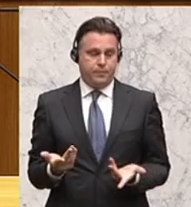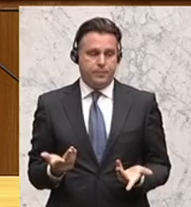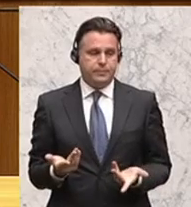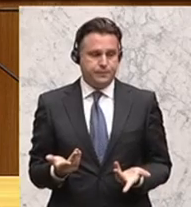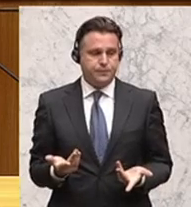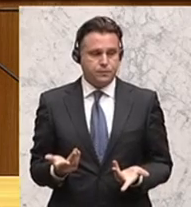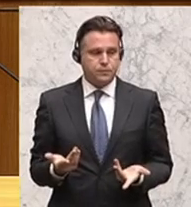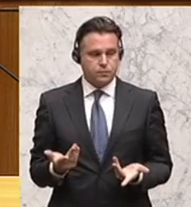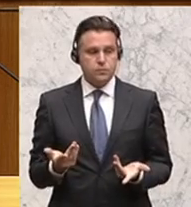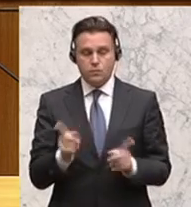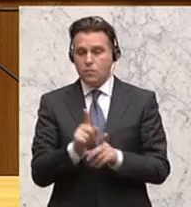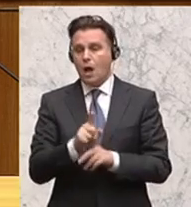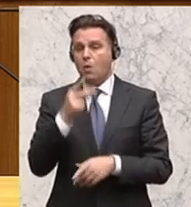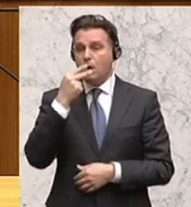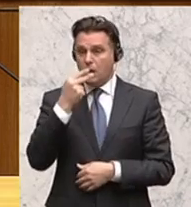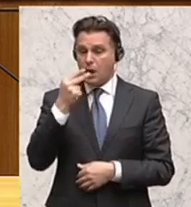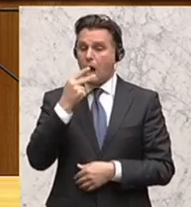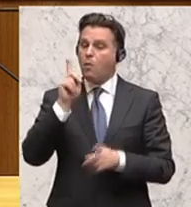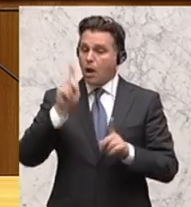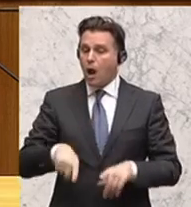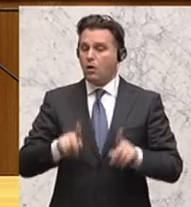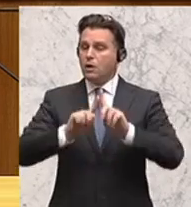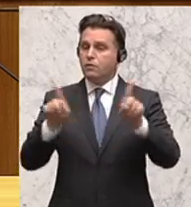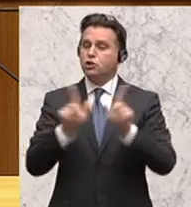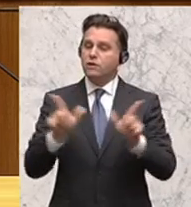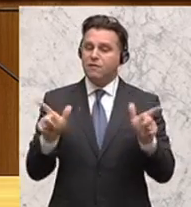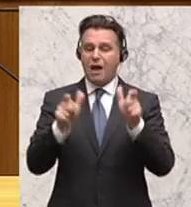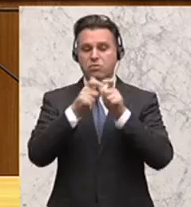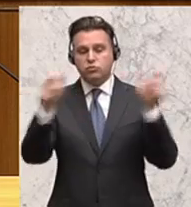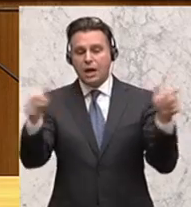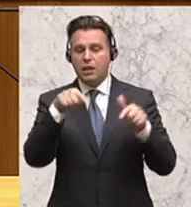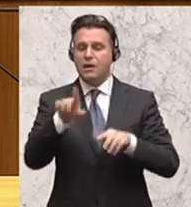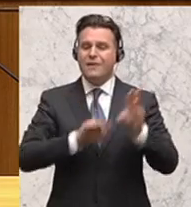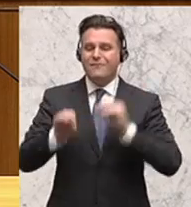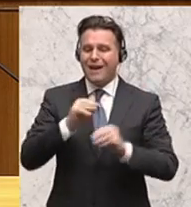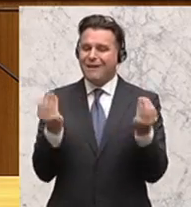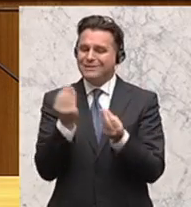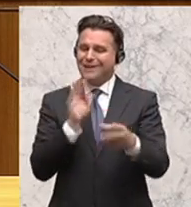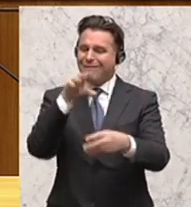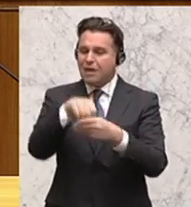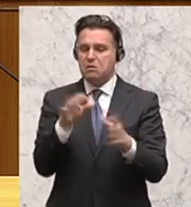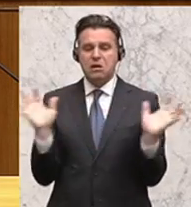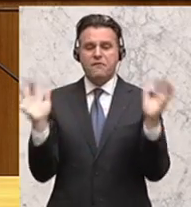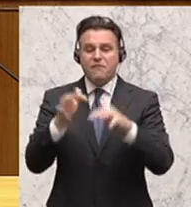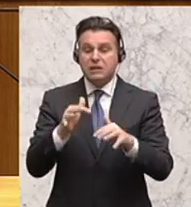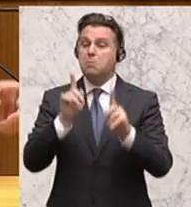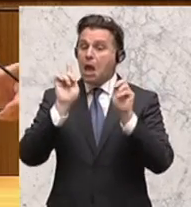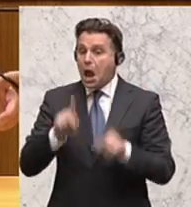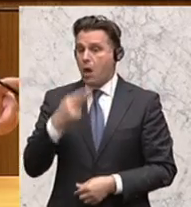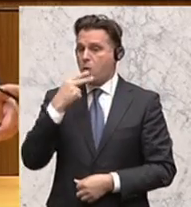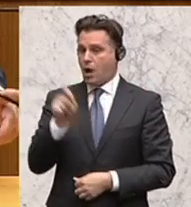auch, wie wir bis dato wissen, soll auch in Mehrzweckhallen und in jenen Räumen gelten, in denen Vereinstätigkeiten, Versammlungen